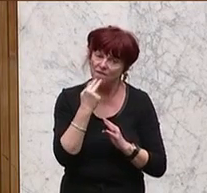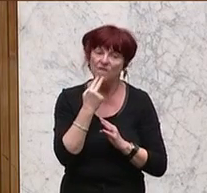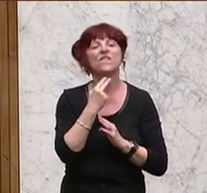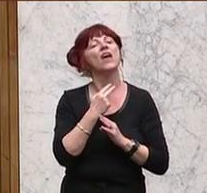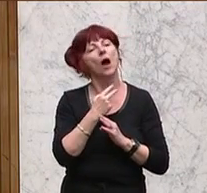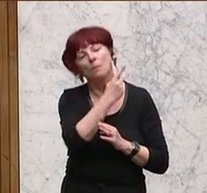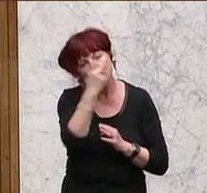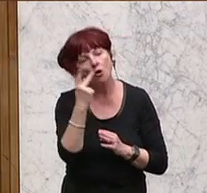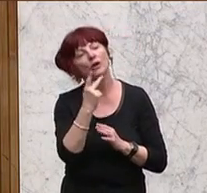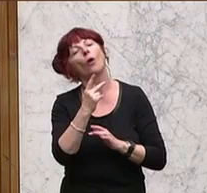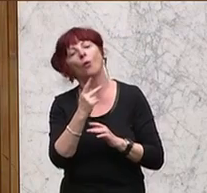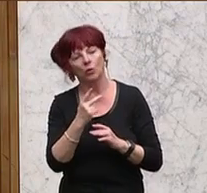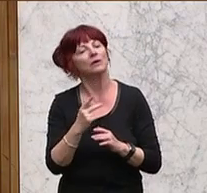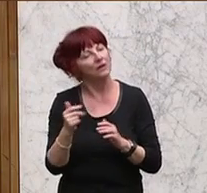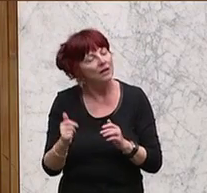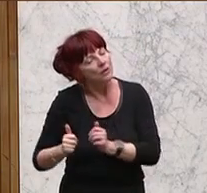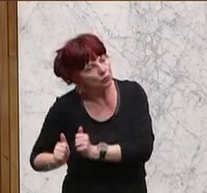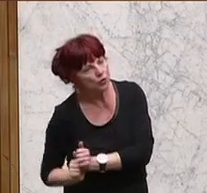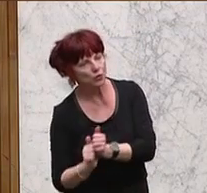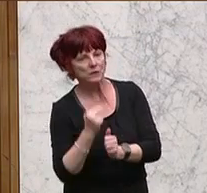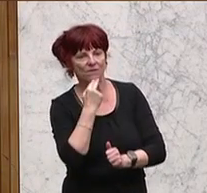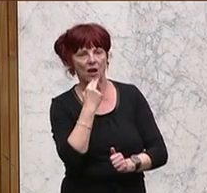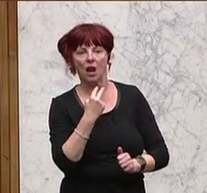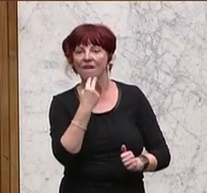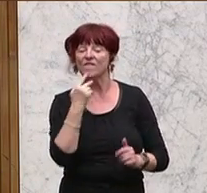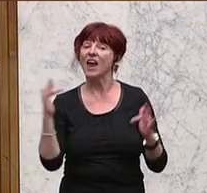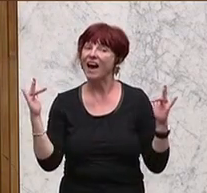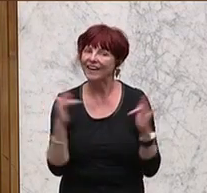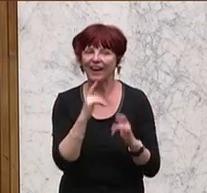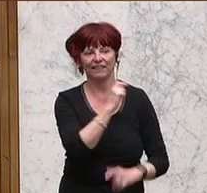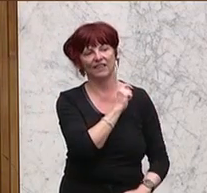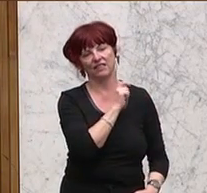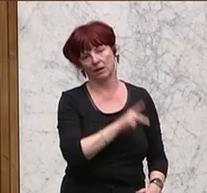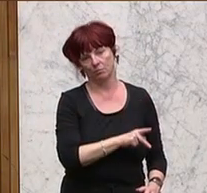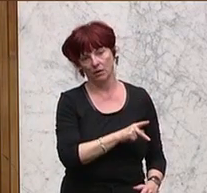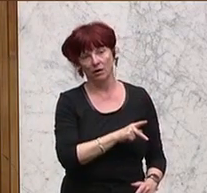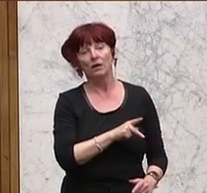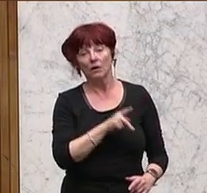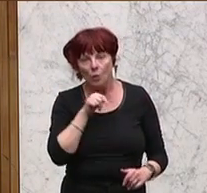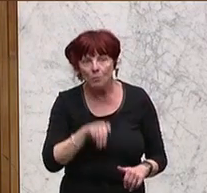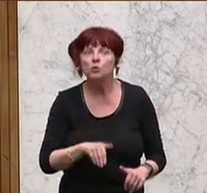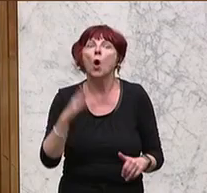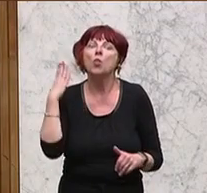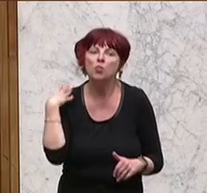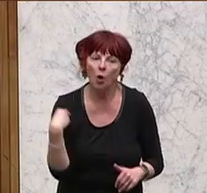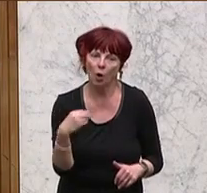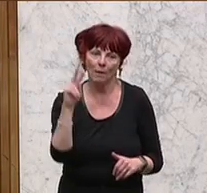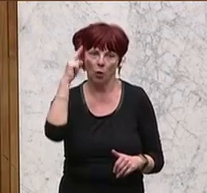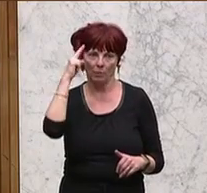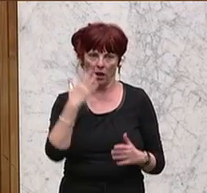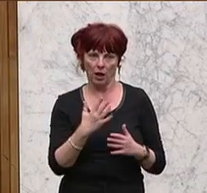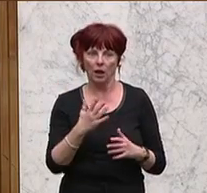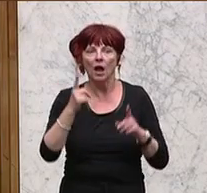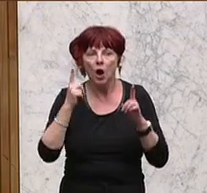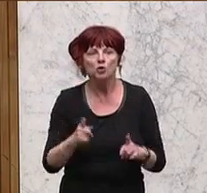gegen TTIP stehen, überlegen Sie sich noch einmal, ob Sie nicht tatsächlich für den Erhalt und die Souveränität und die Selbstbestimmung